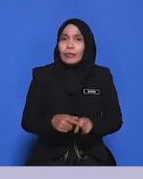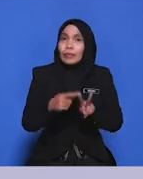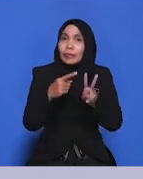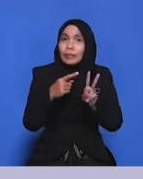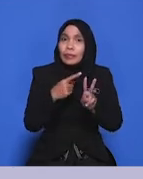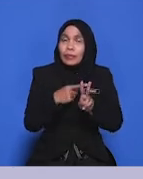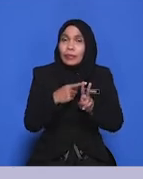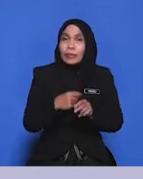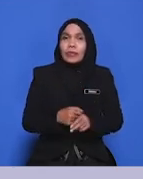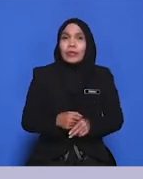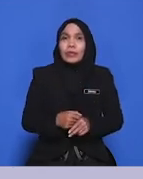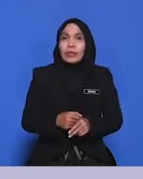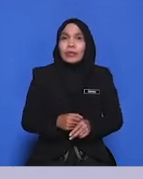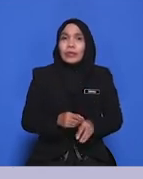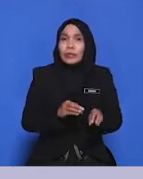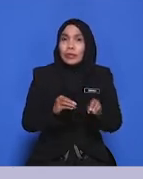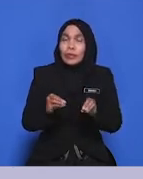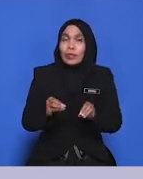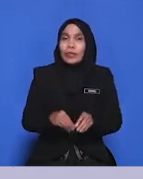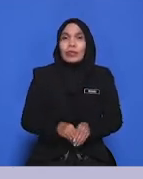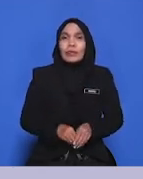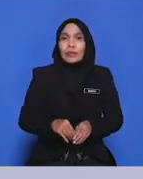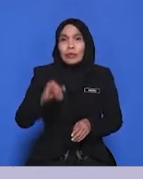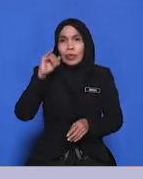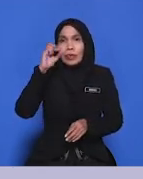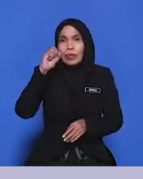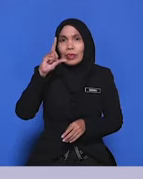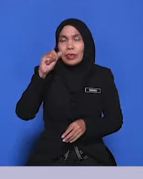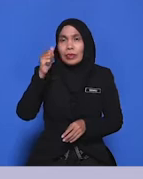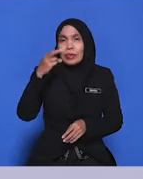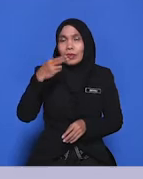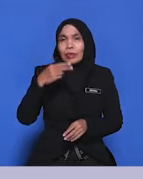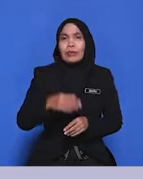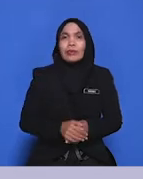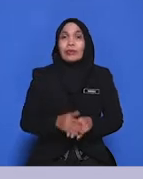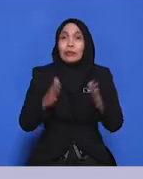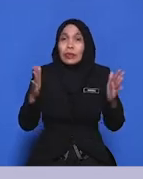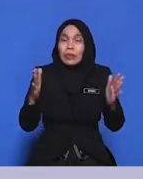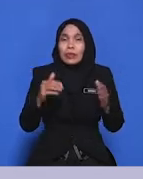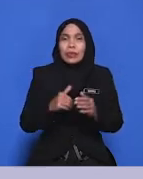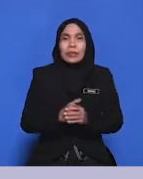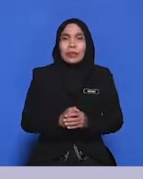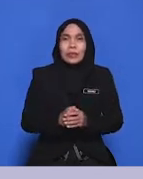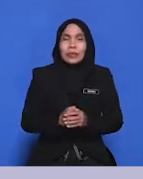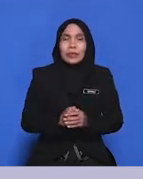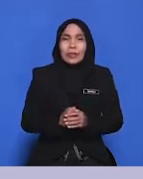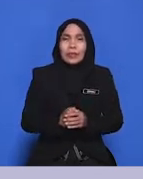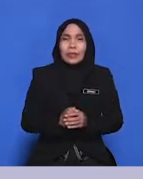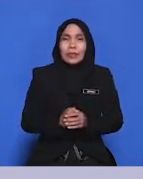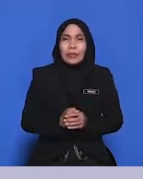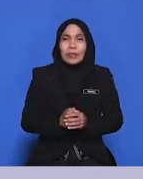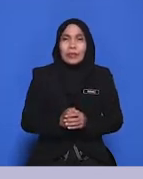Asia Barat ini lebih besar pengaruhnya berbanding gerakan Islah dari India yang dipelopori oleh Shah